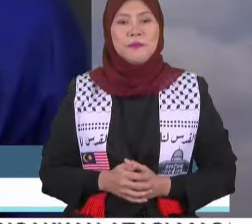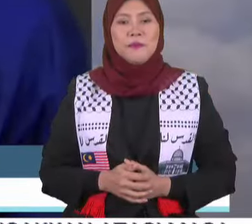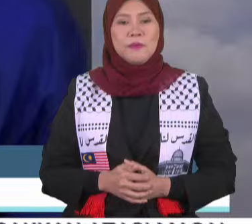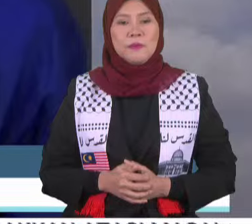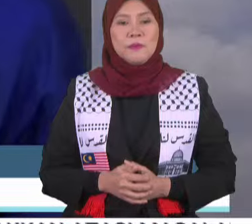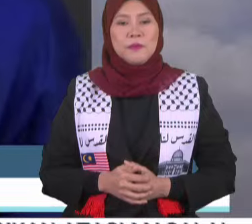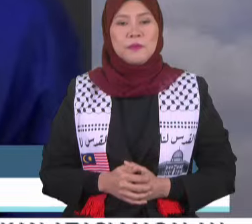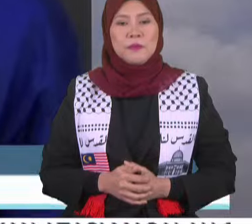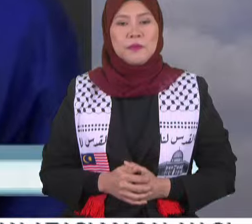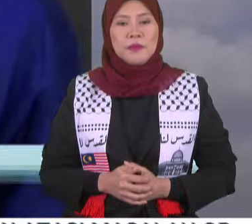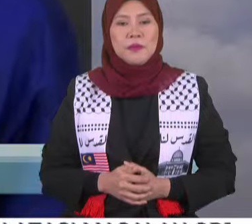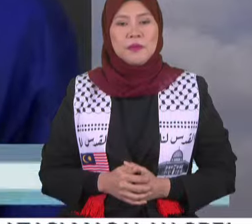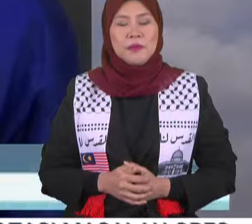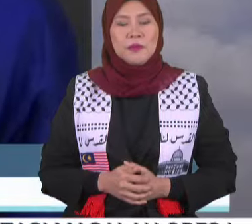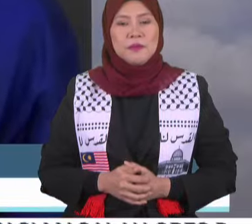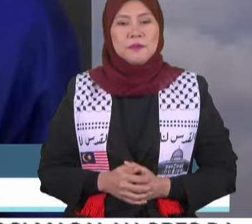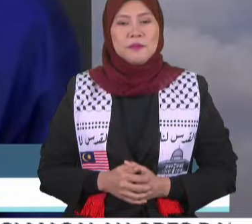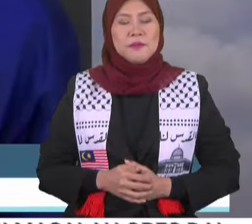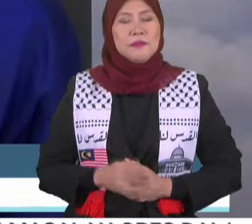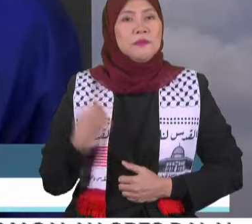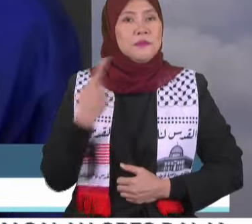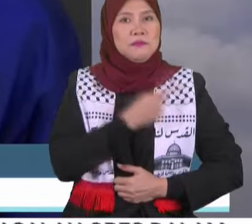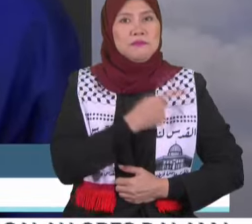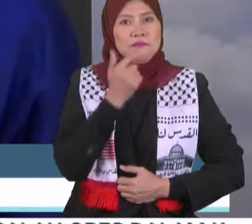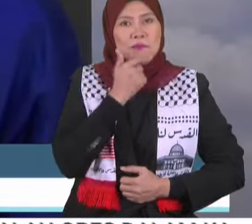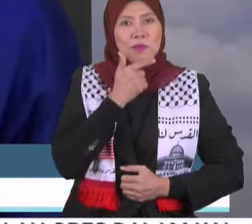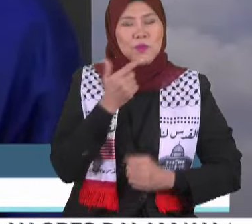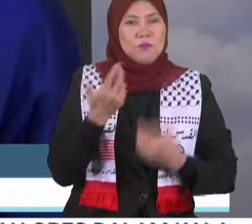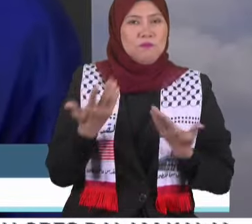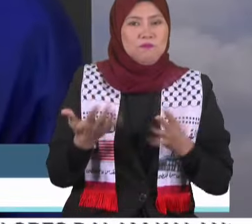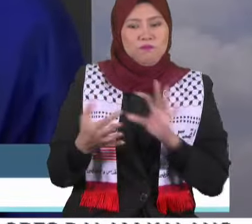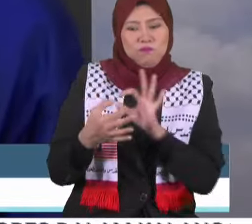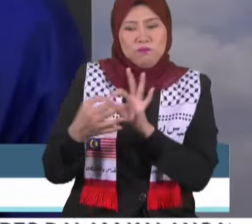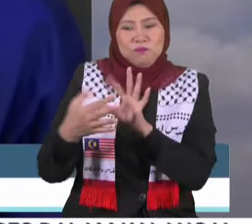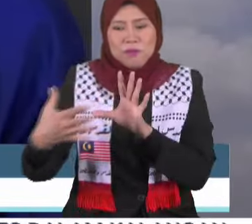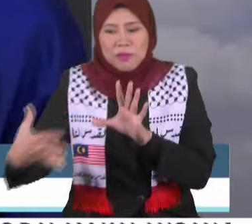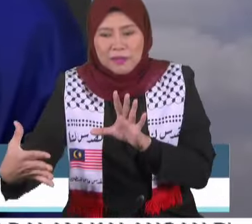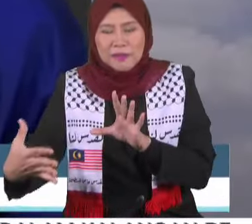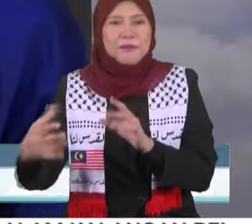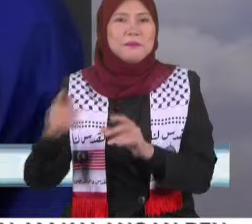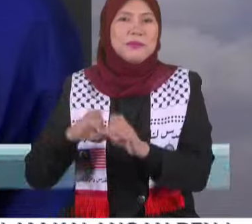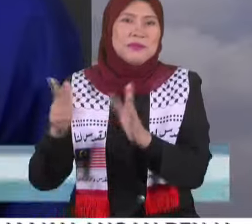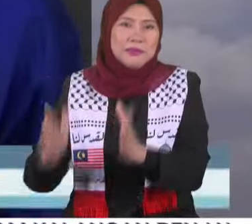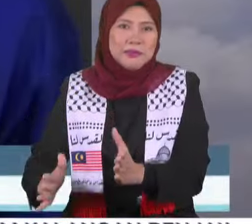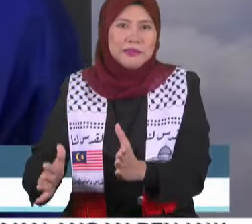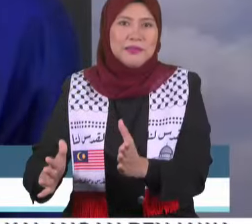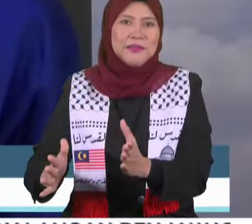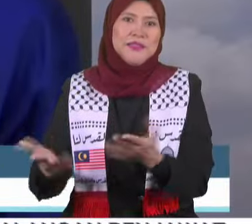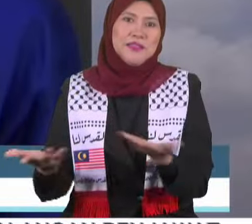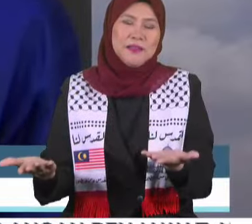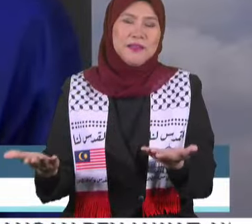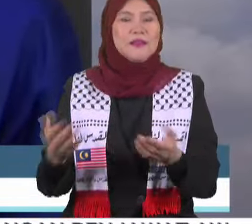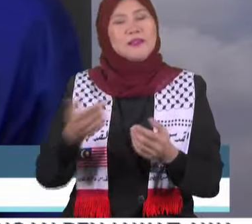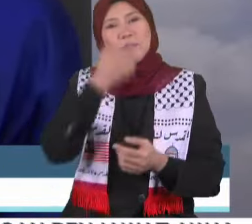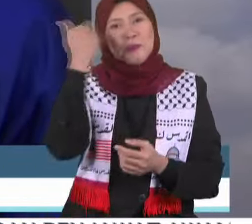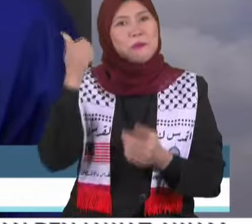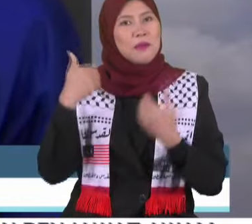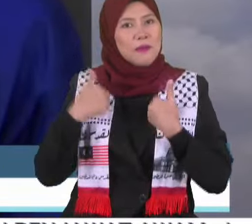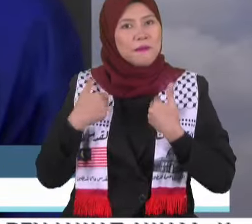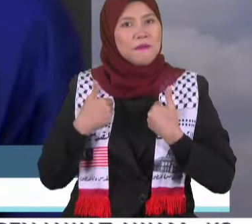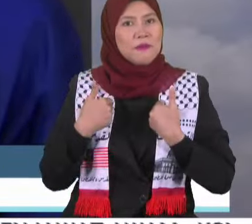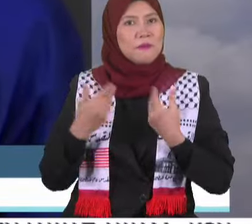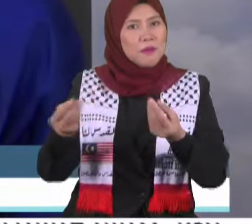Kita tidak mahu menghilangkan ikatan di antara Andalusia dengan jemaah kerana mereka ada